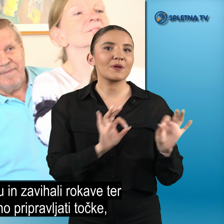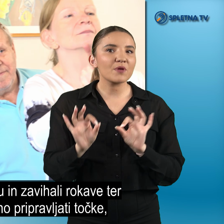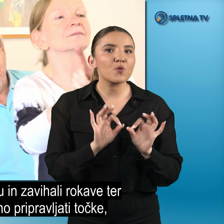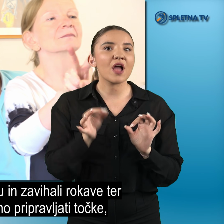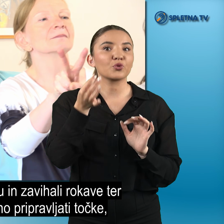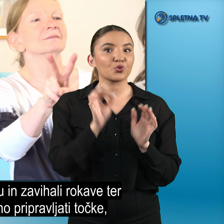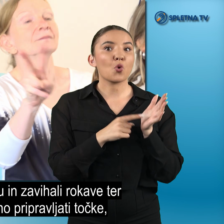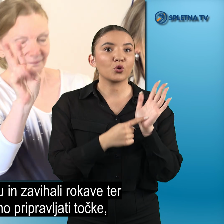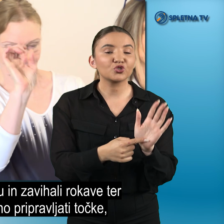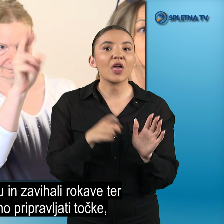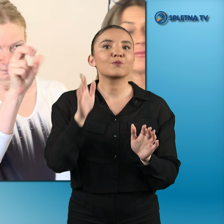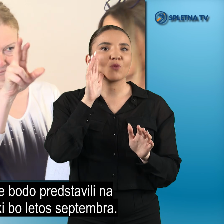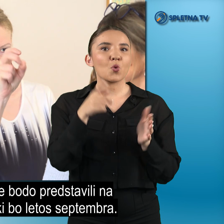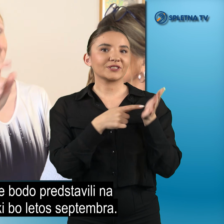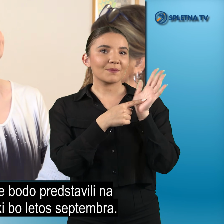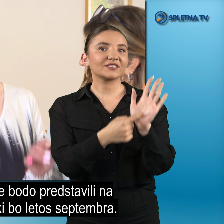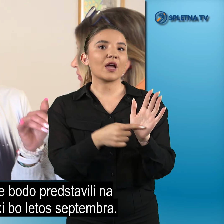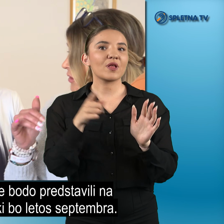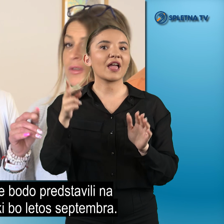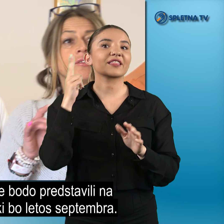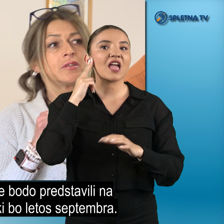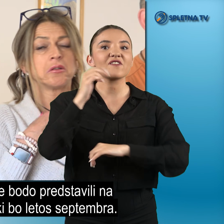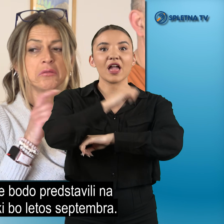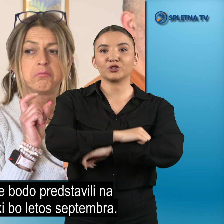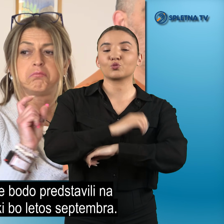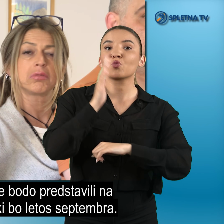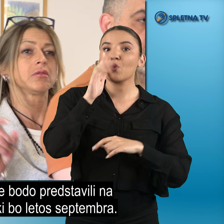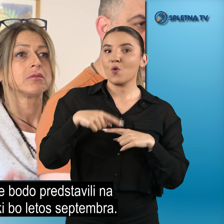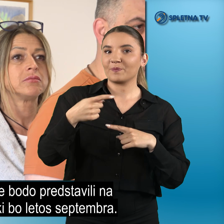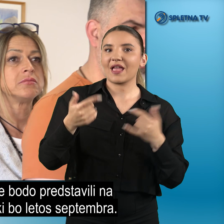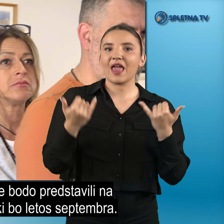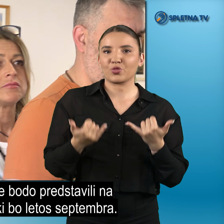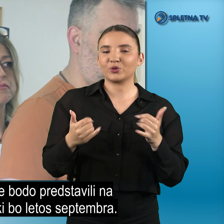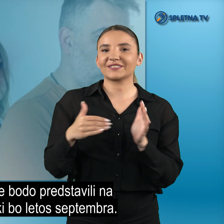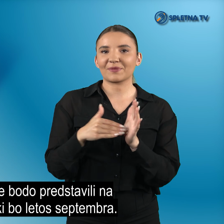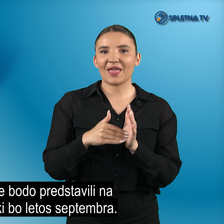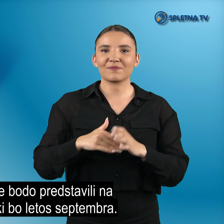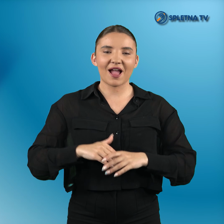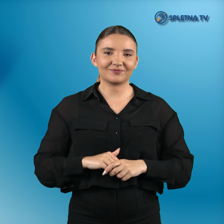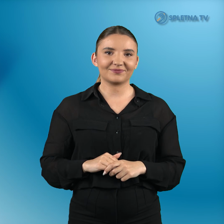pripravljati točke, s katerimi se bodo predstavili na Deaf Expu, ki bo letos septembra.